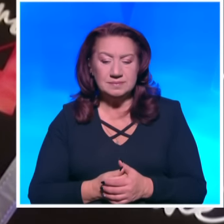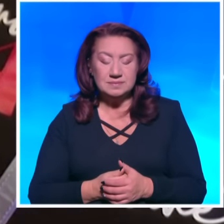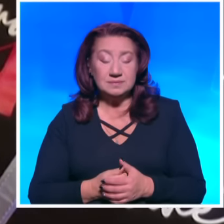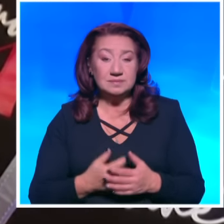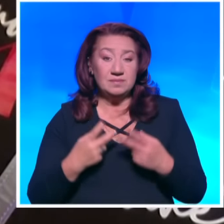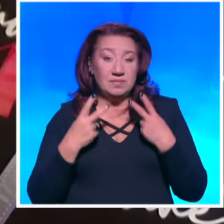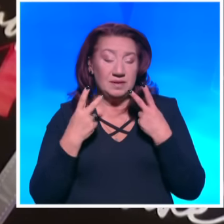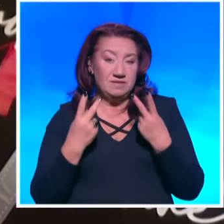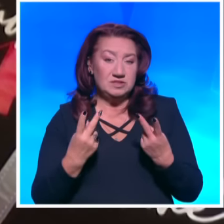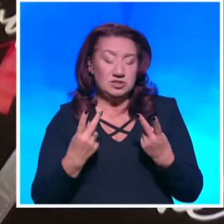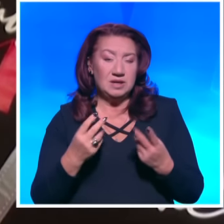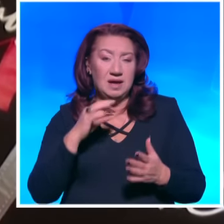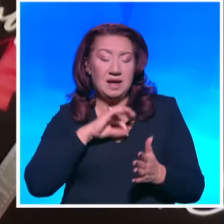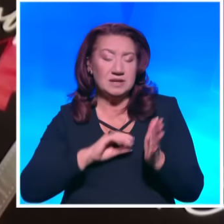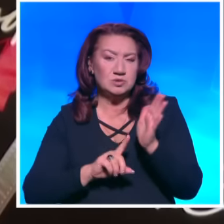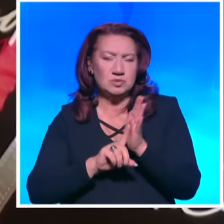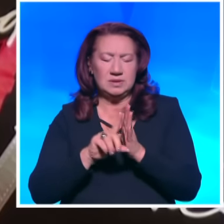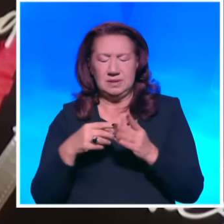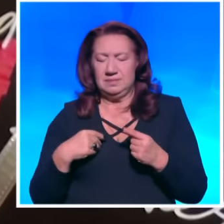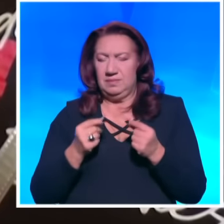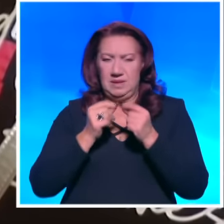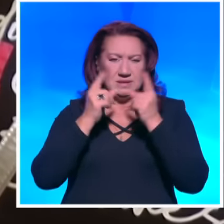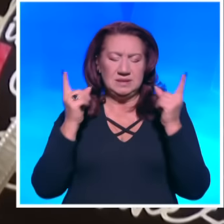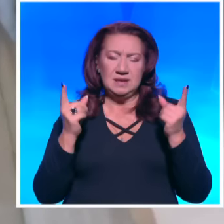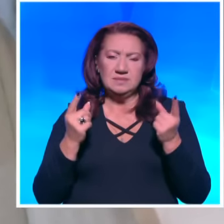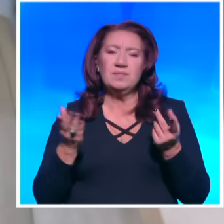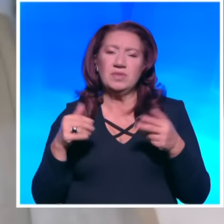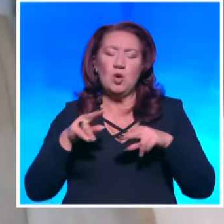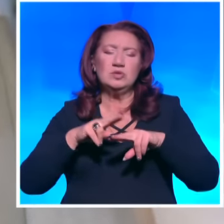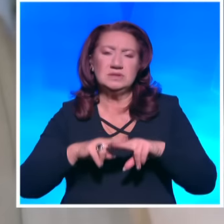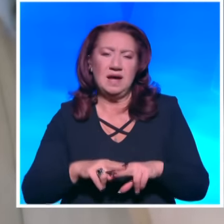Вижте, резултатите са изненадващи за мен, но оставаме оптимисти.